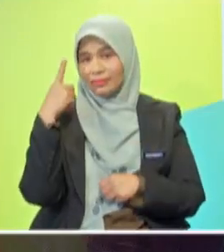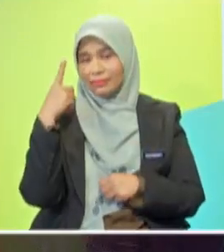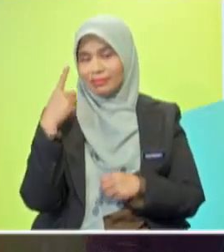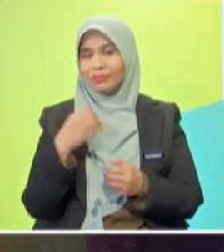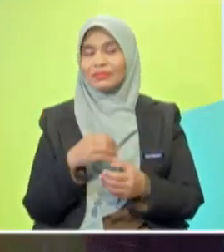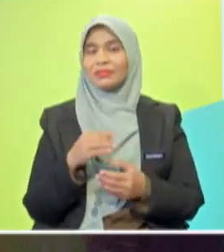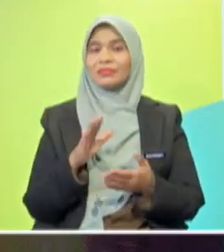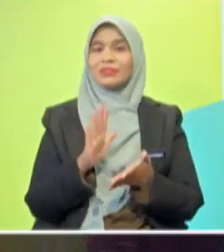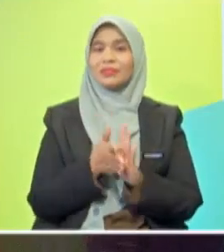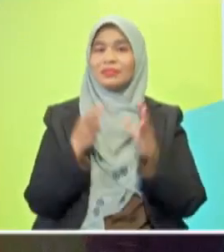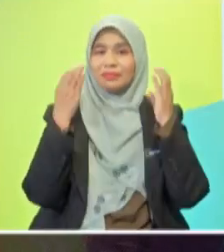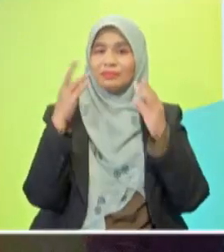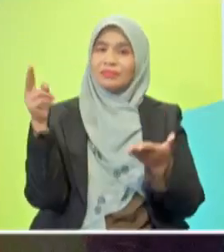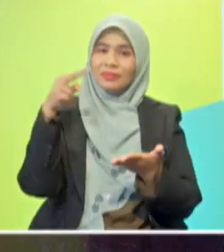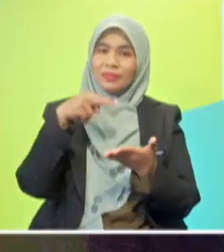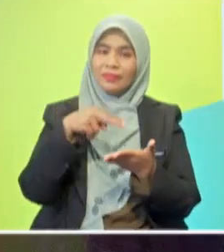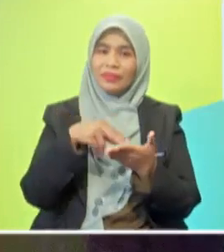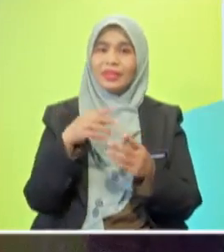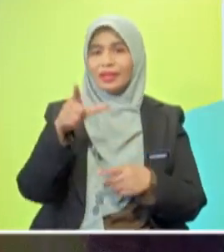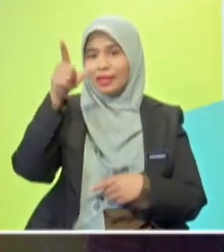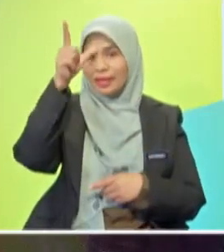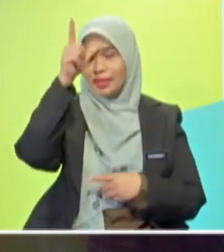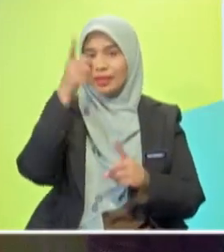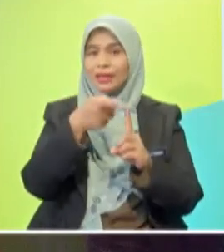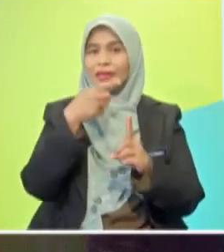balik. Yang lelaki tadi daripada